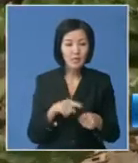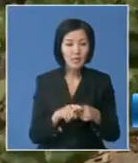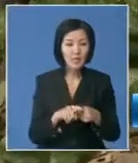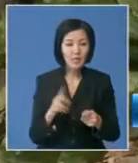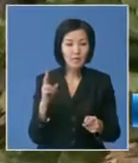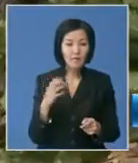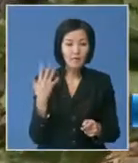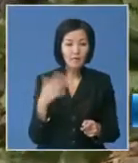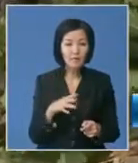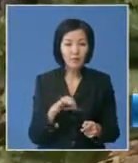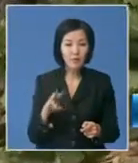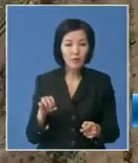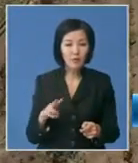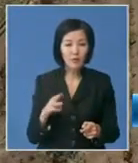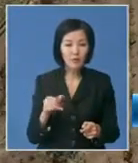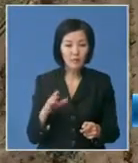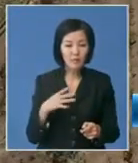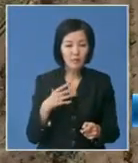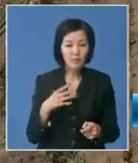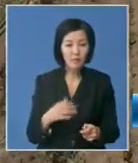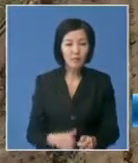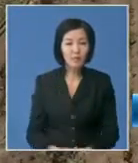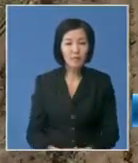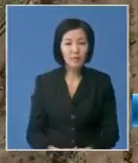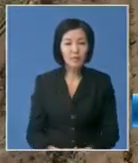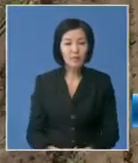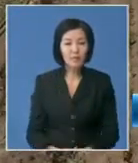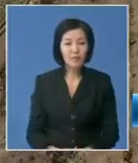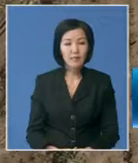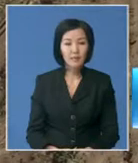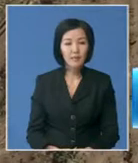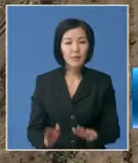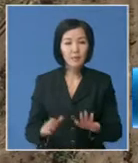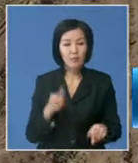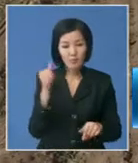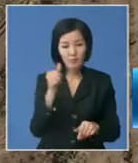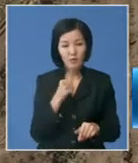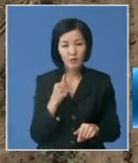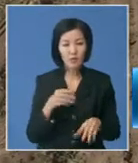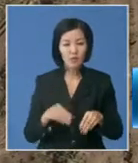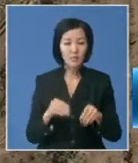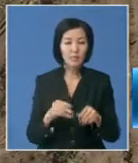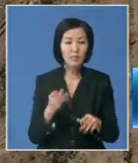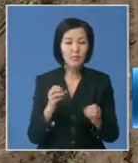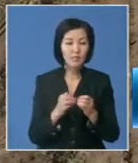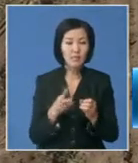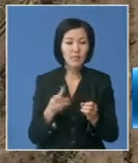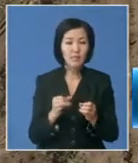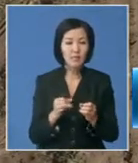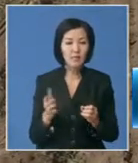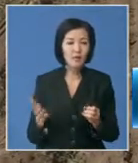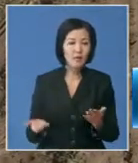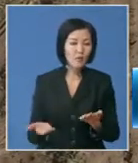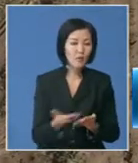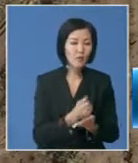250 миллионов тенге дрон гектор gossip then в прошлом году засеял 10 гектаров весь урожай собирали вручную